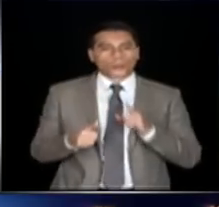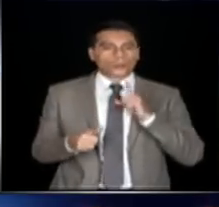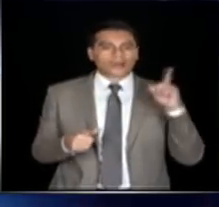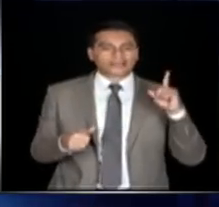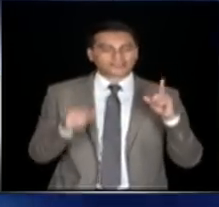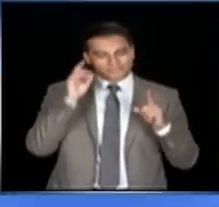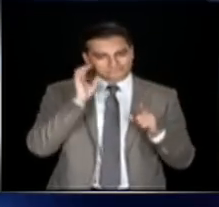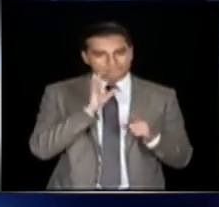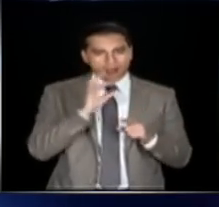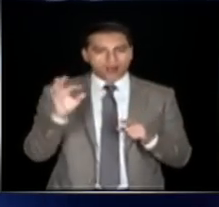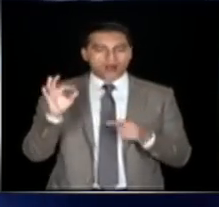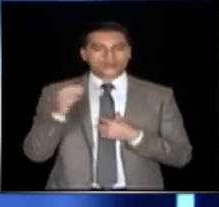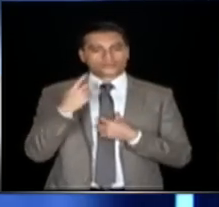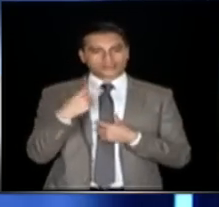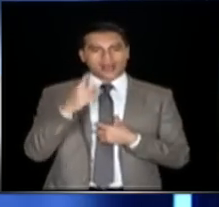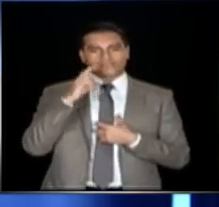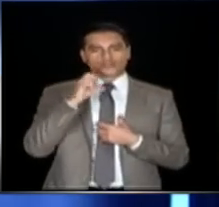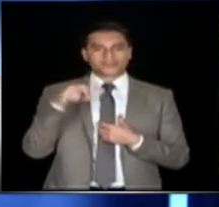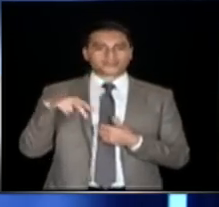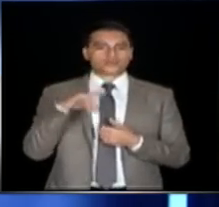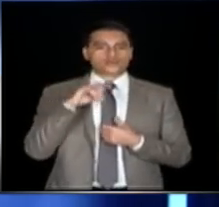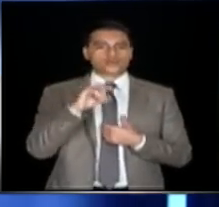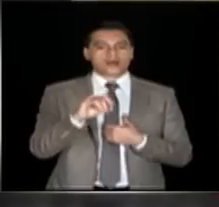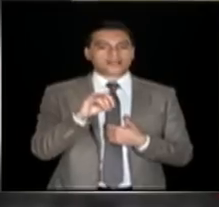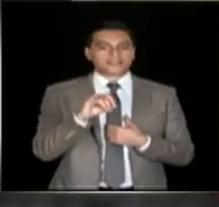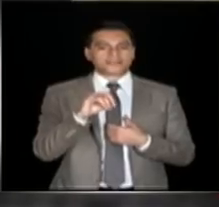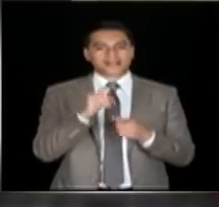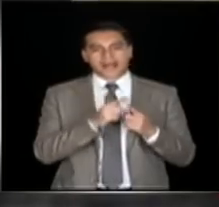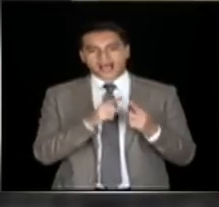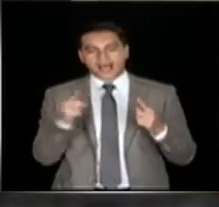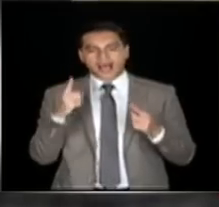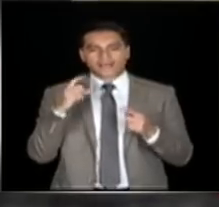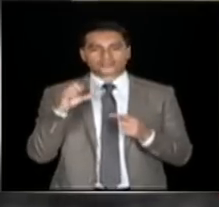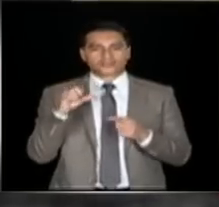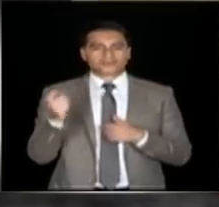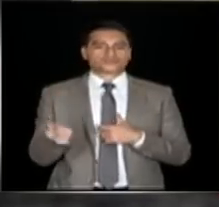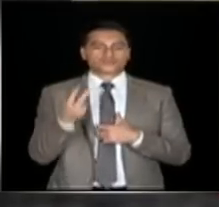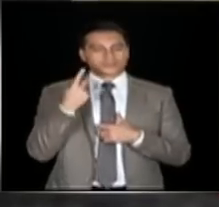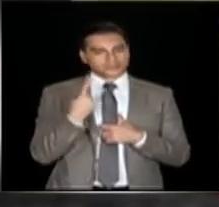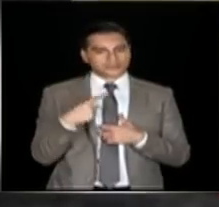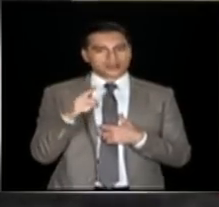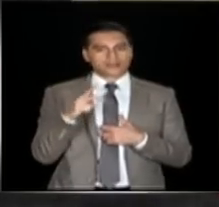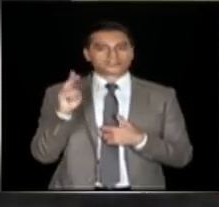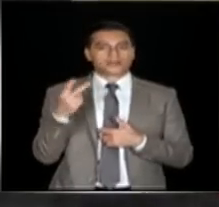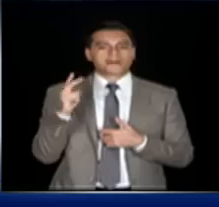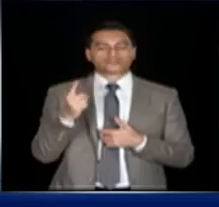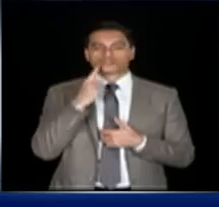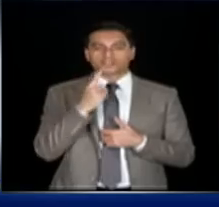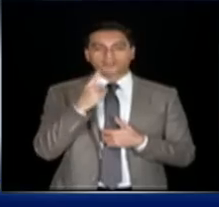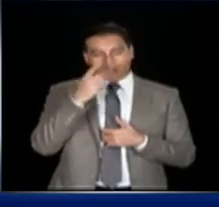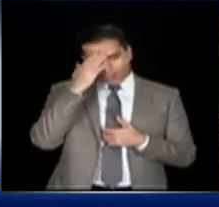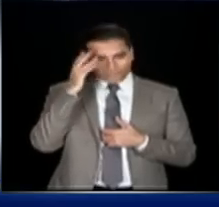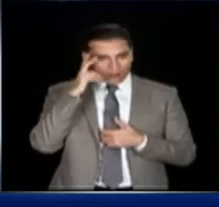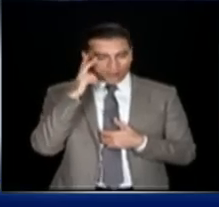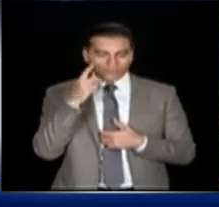وفضل المنصب من 1958 ل 1975، 17 سنة.